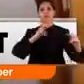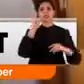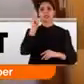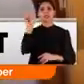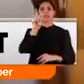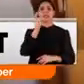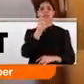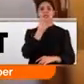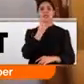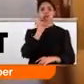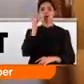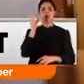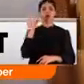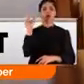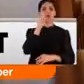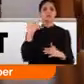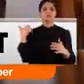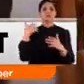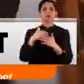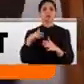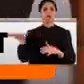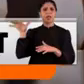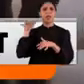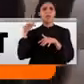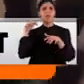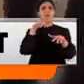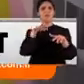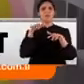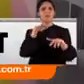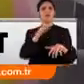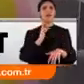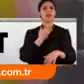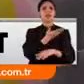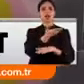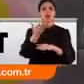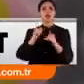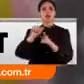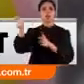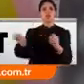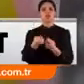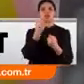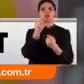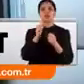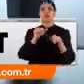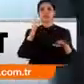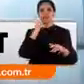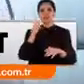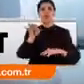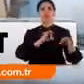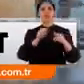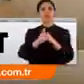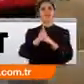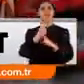yılının Ocak ayından bu yana artan bir ilgiye ev sahipliği yapıyor. Garsonlar uzaktan çalışma sistemiyle hem tedavilerinden